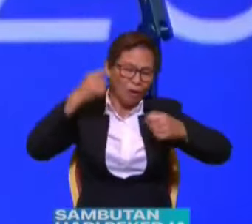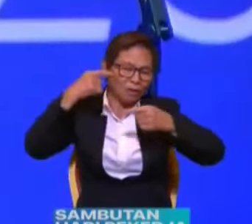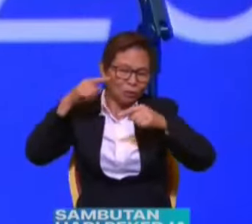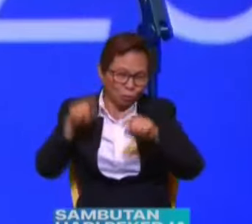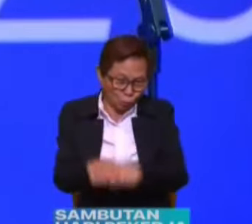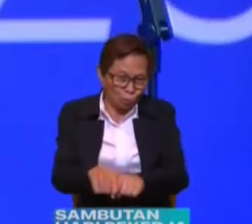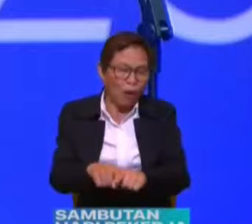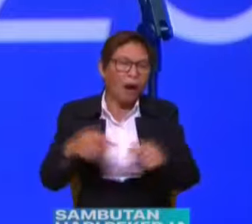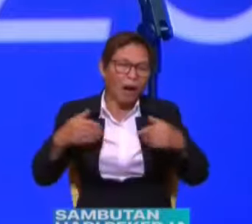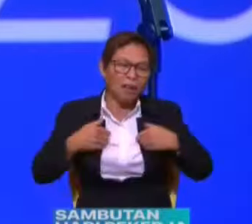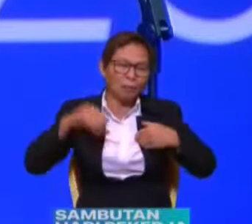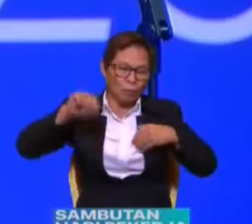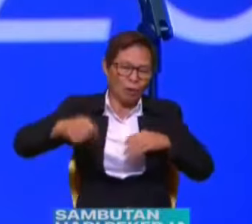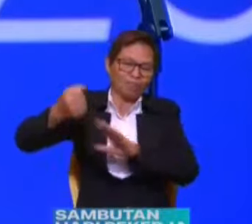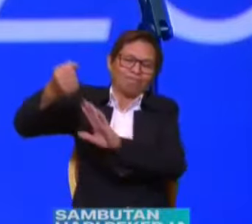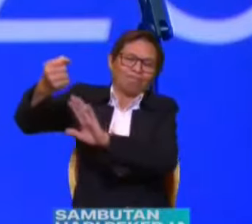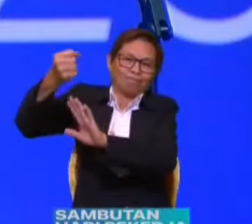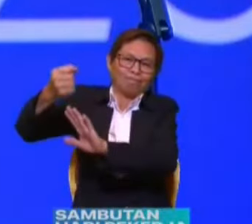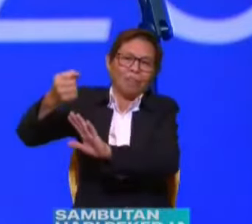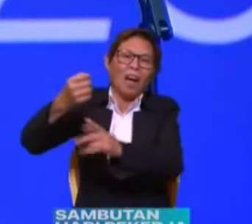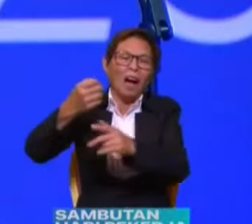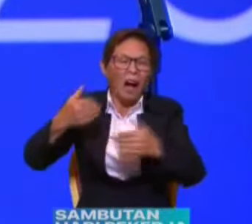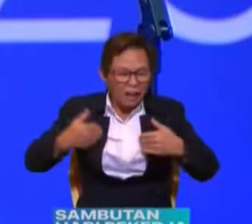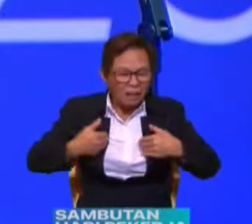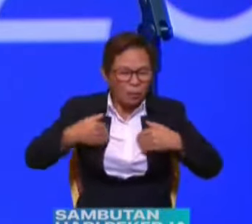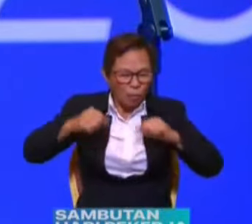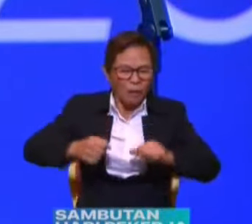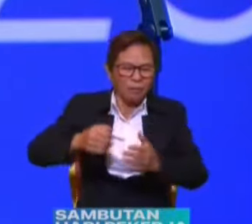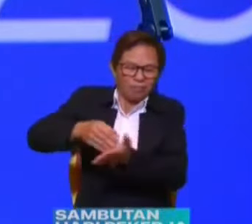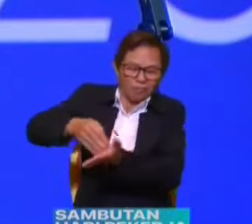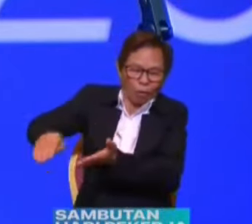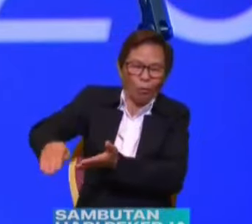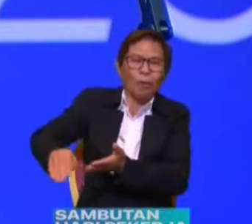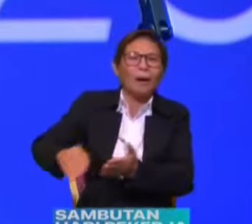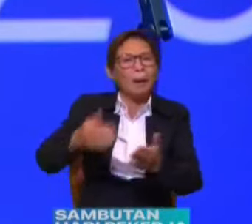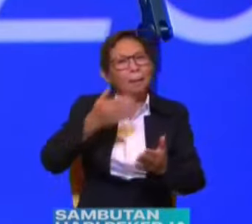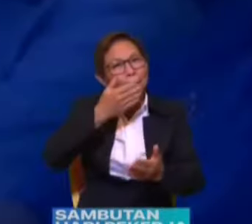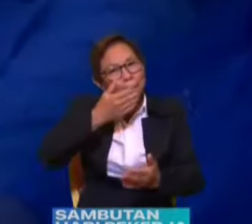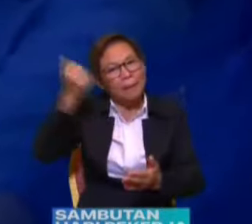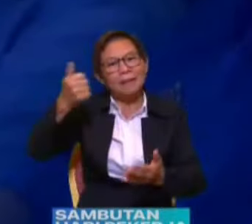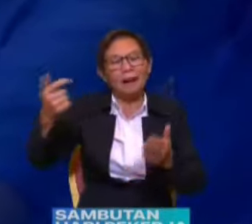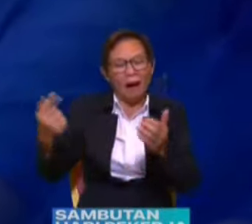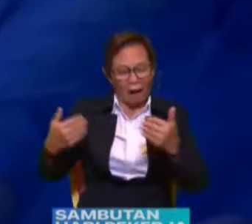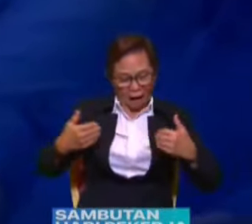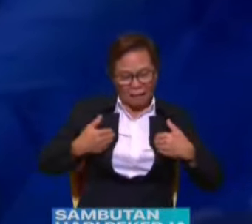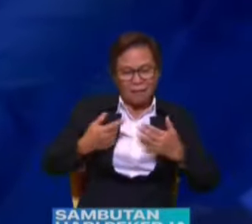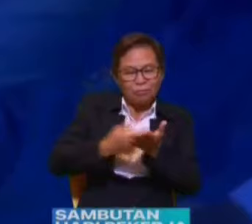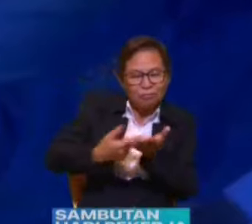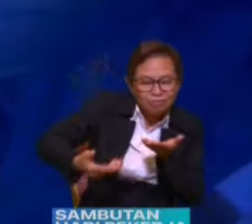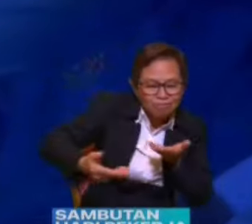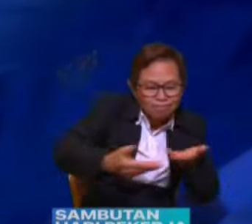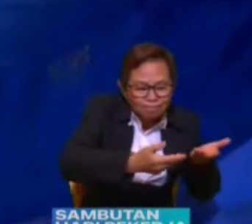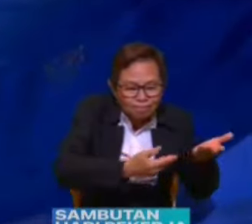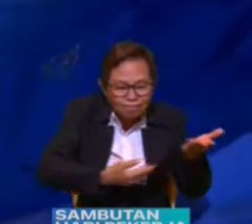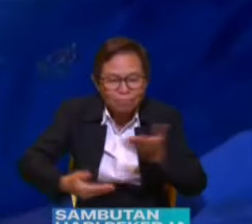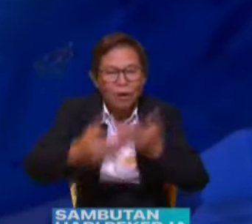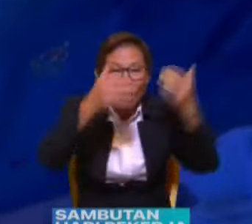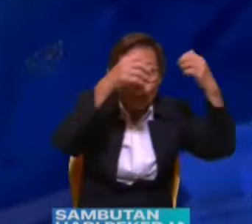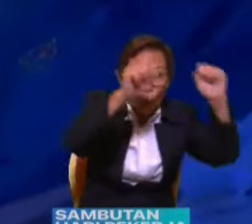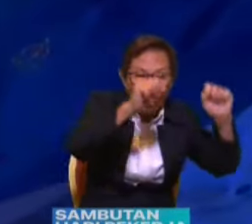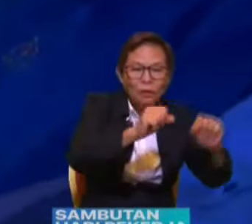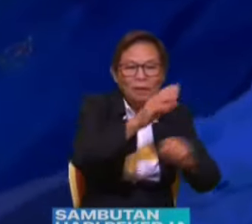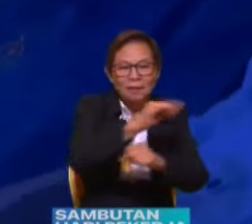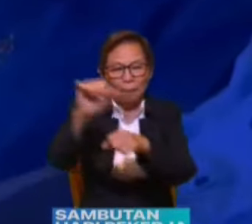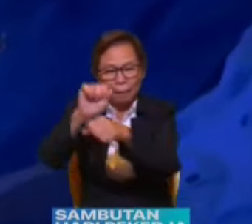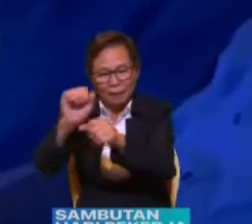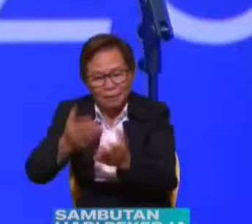tangguhkan, ada keperluan kita menolak. Tapi biarlah ada rundingan hati ke hati di kalangan majikan dan